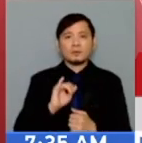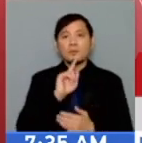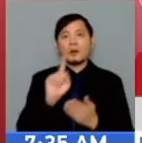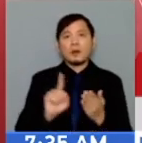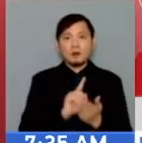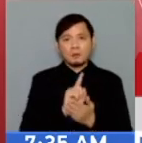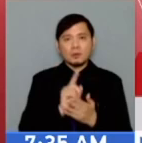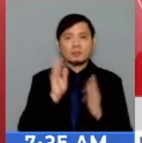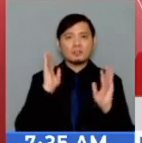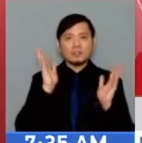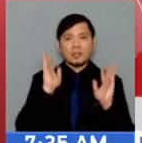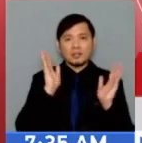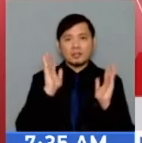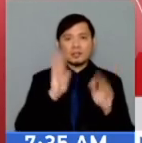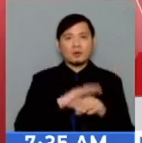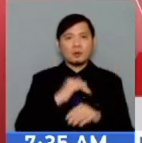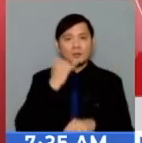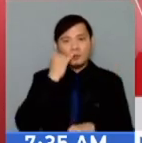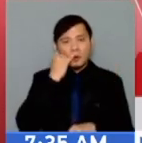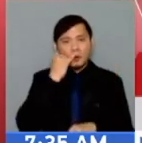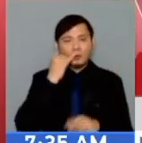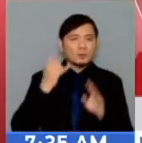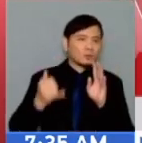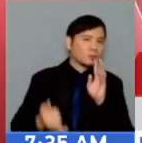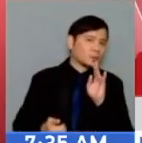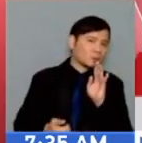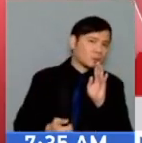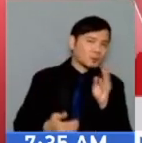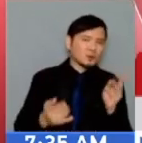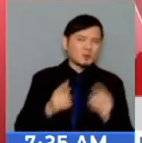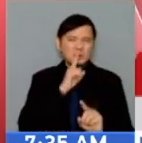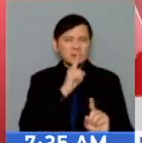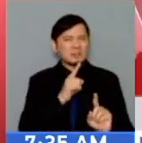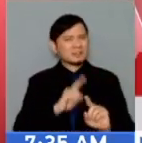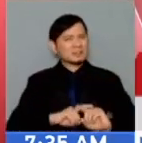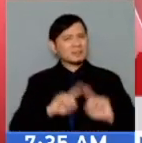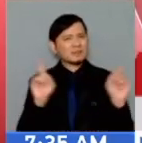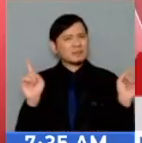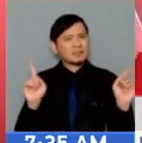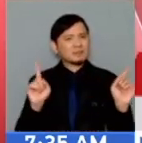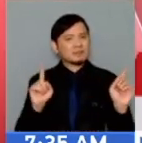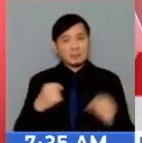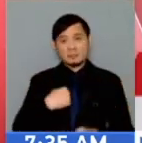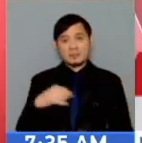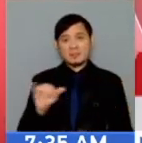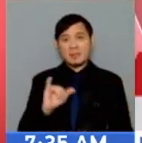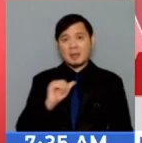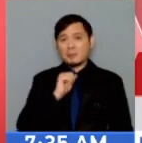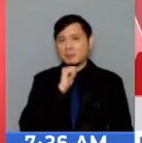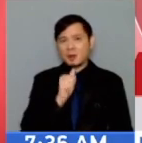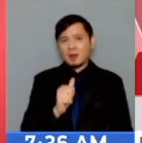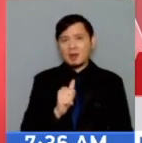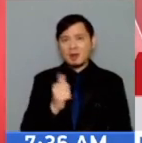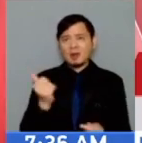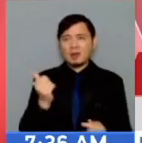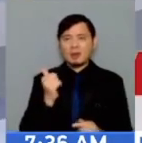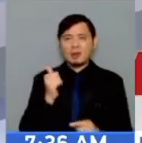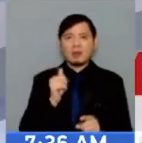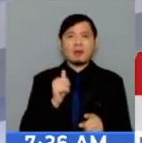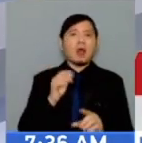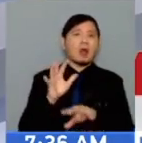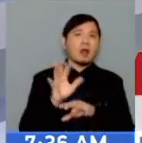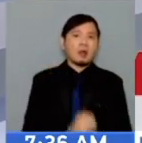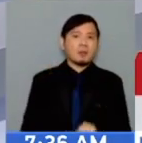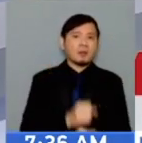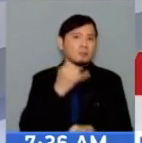telephone. Mm-hmm. Which is not like her and not like me also, ano, hindi ako mahilig magtagal sa telepono. So, at